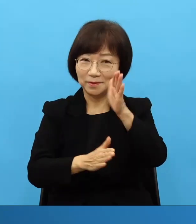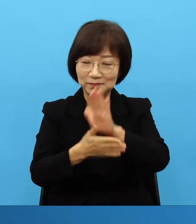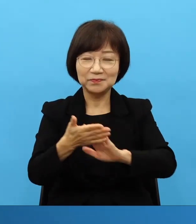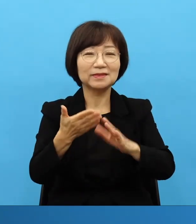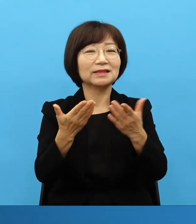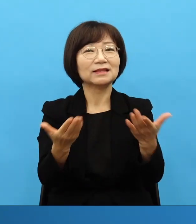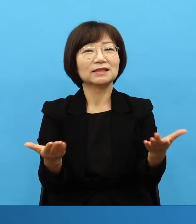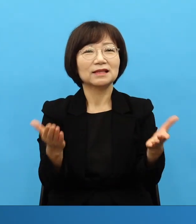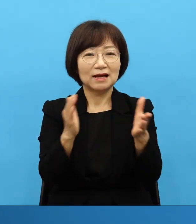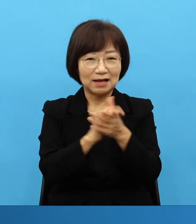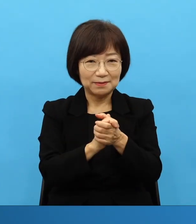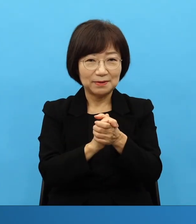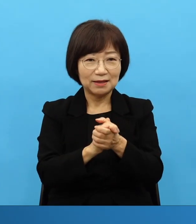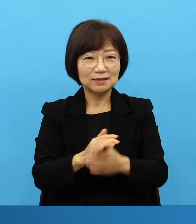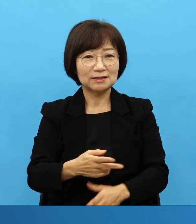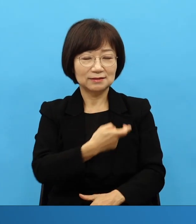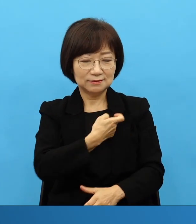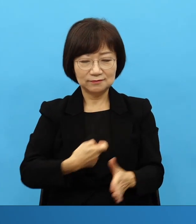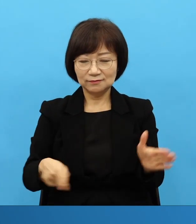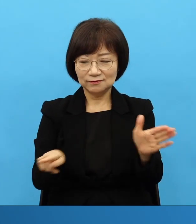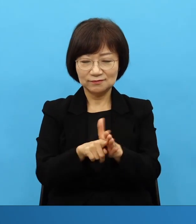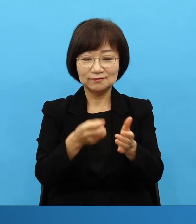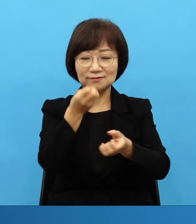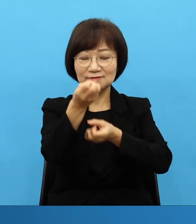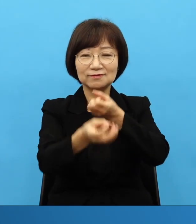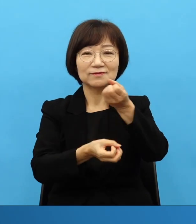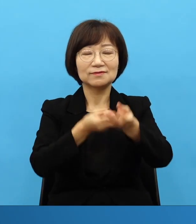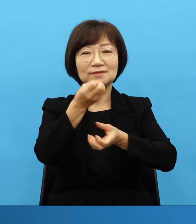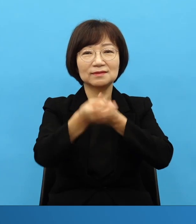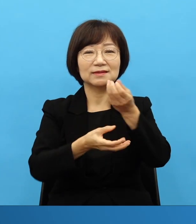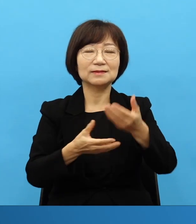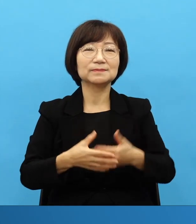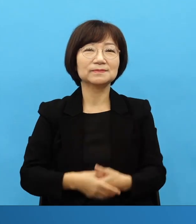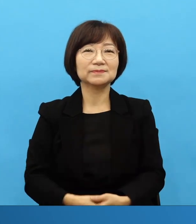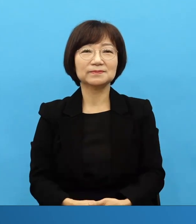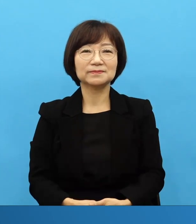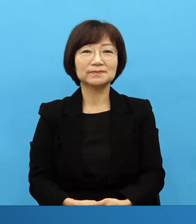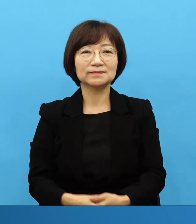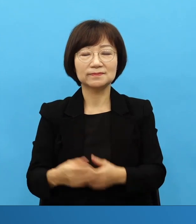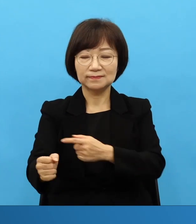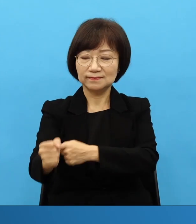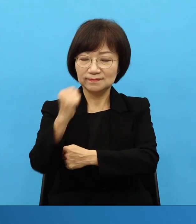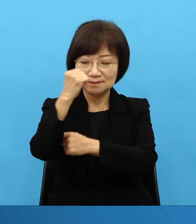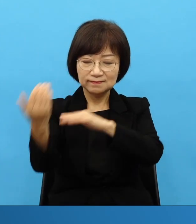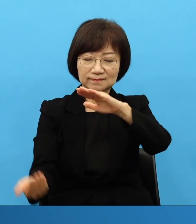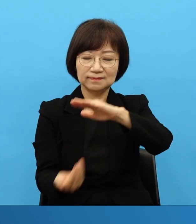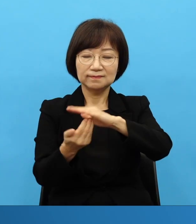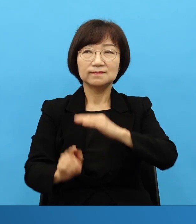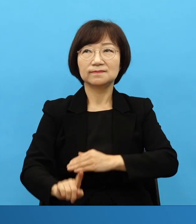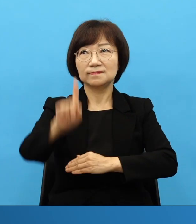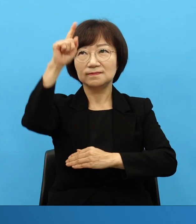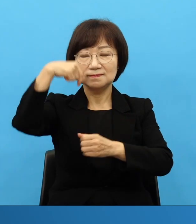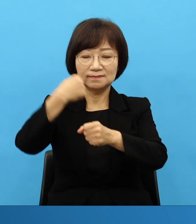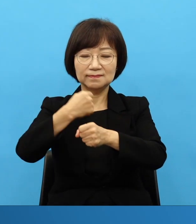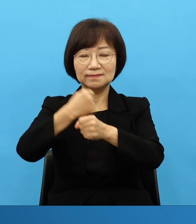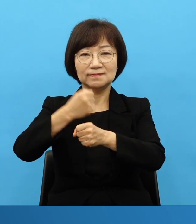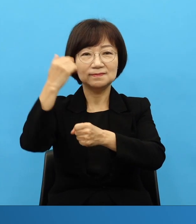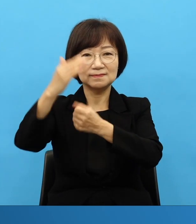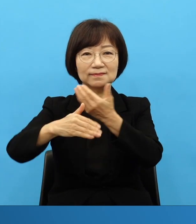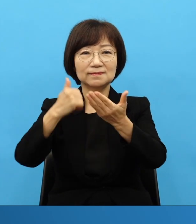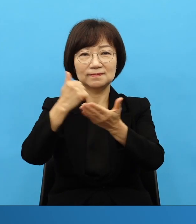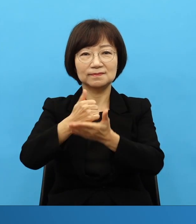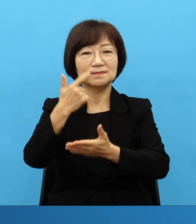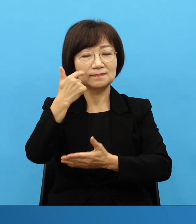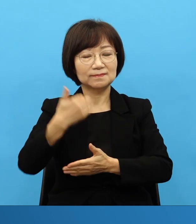아멘. 사도신경으로 신앙 고백해 드립니다. Let us give our confession of faith through the Apostles' Creed. 전능하사 천지를 만드신 하나님 아버지를